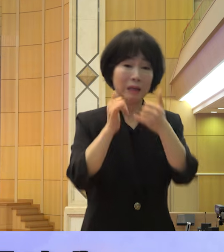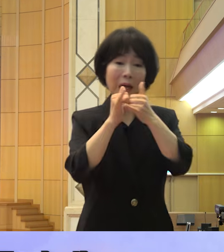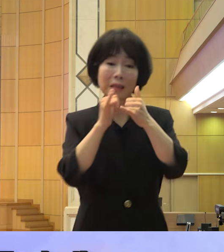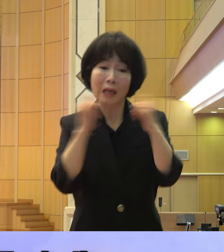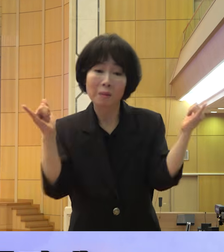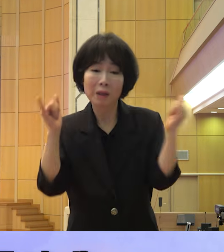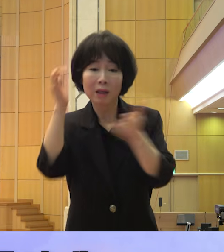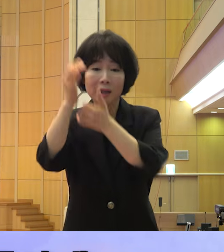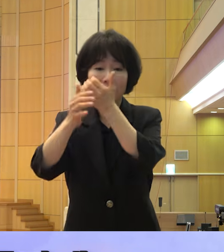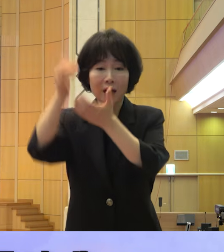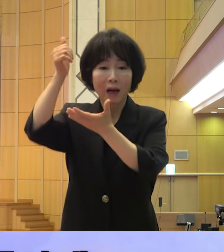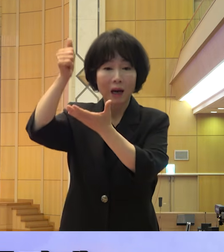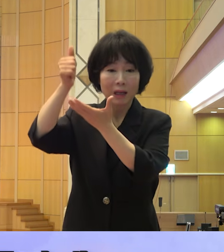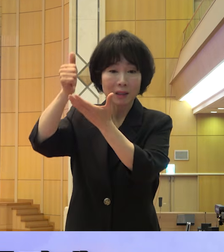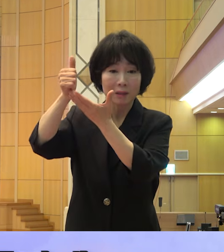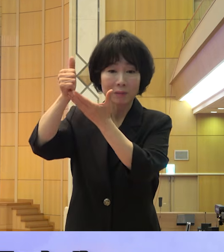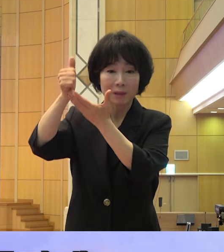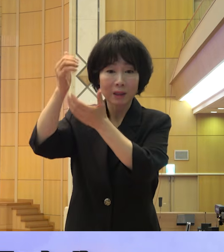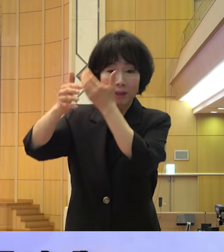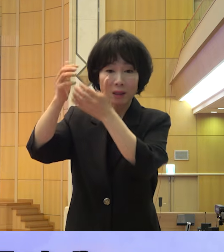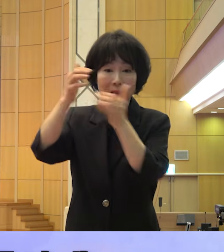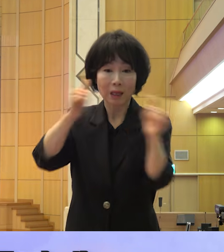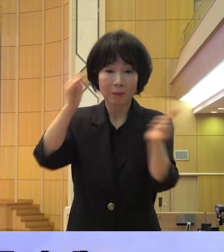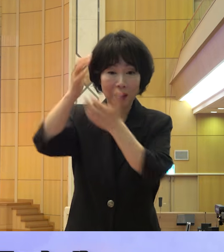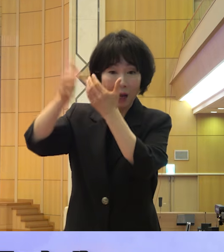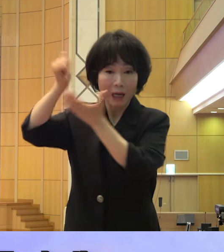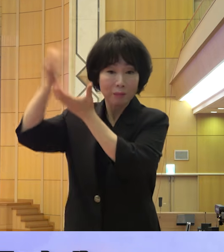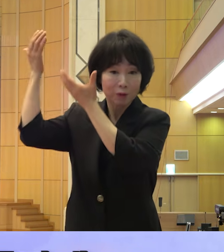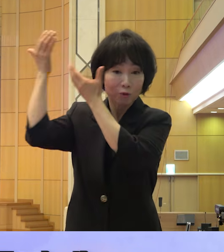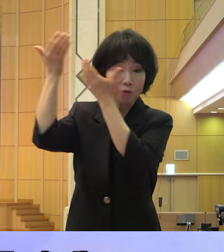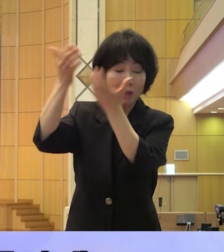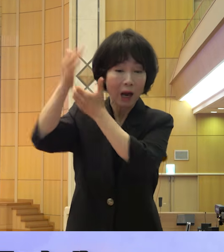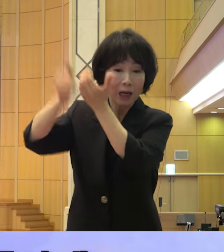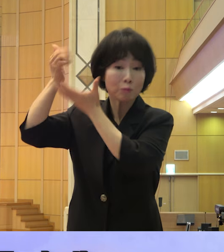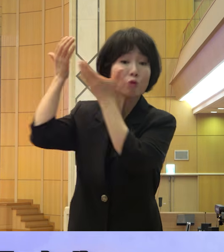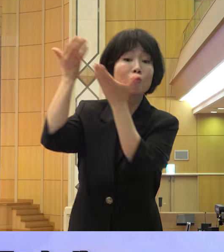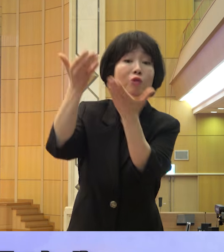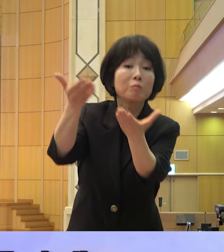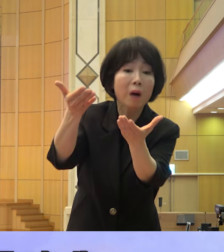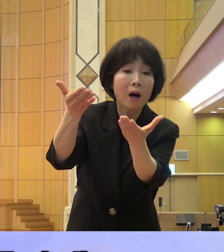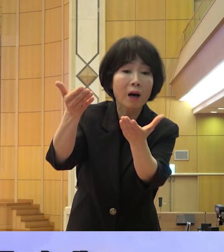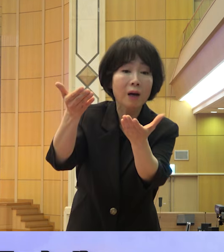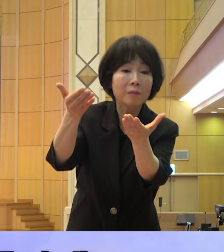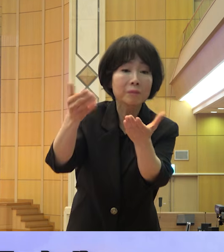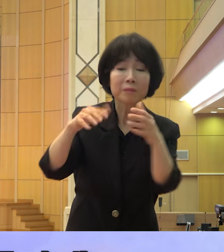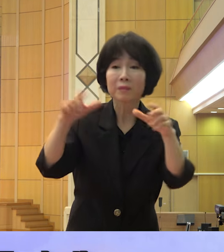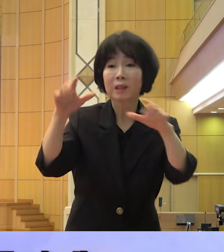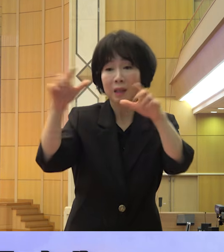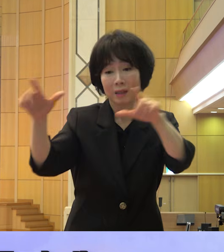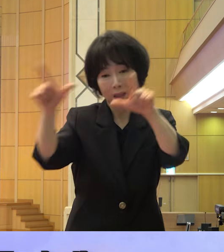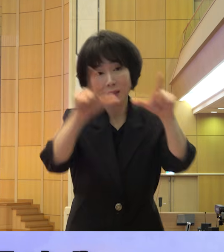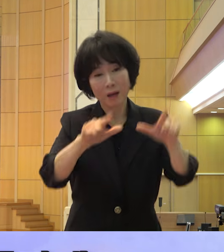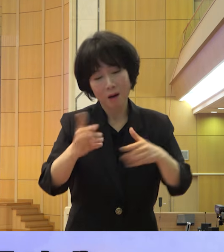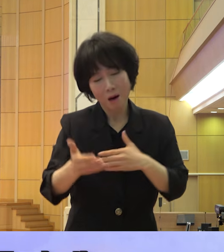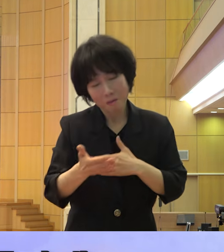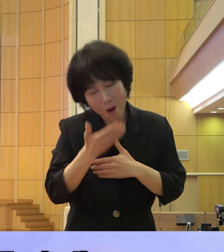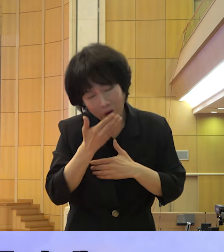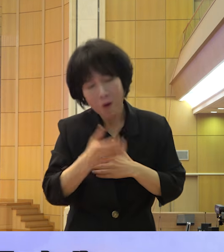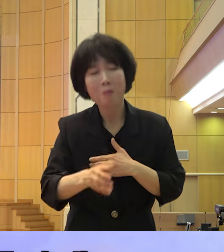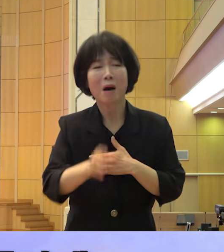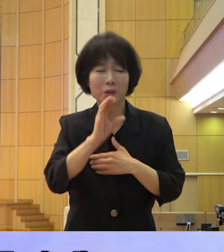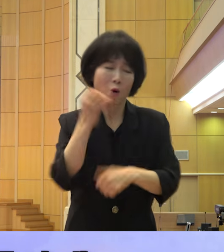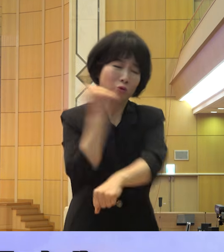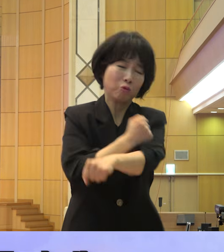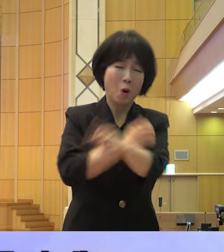사람이 하나님께서 그에게 주신 바, 하나님이 주신 바, 이 땅에 어두운 데서 먹고 마시고